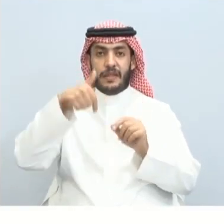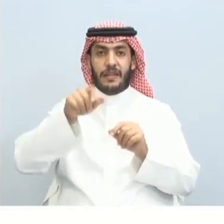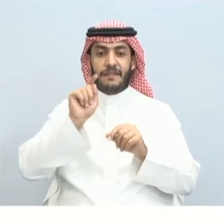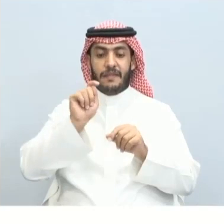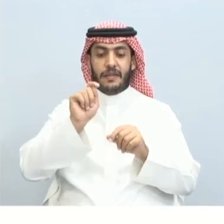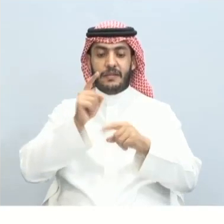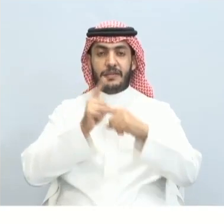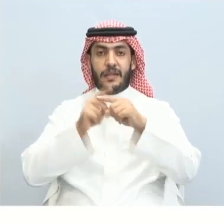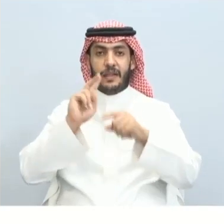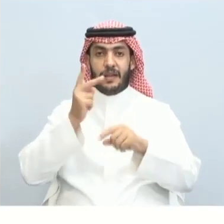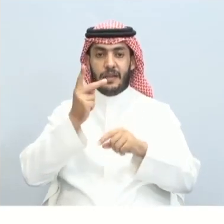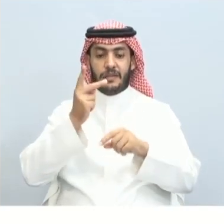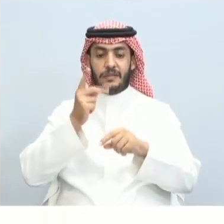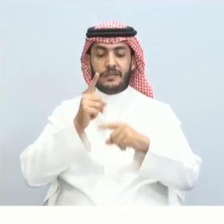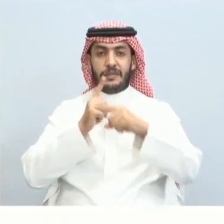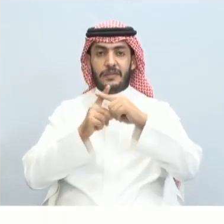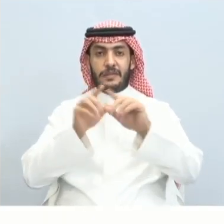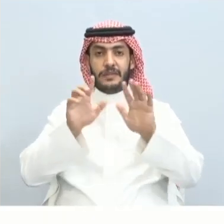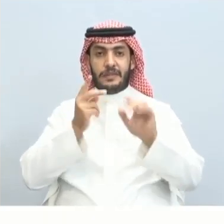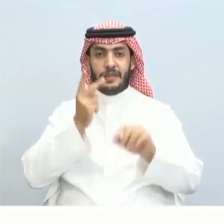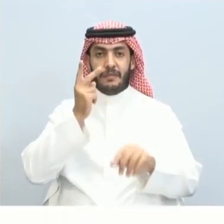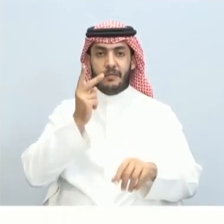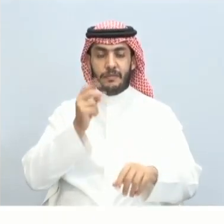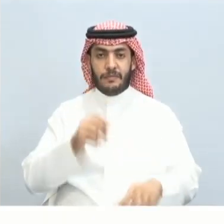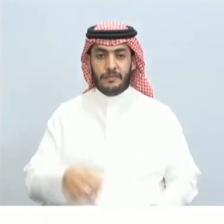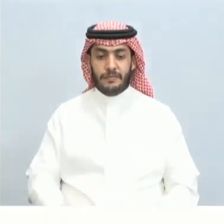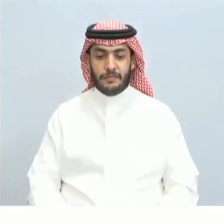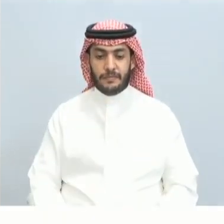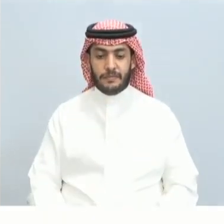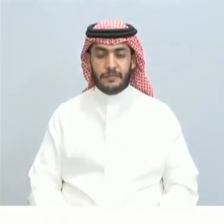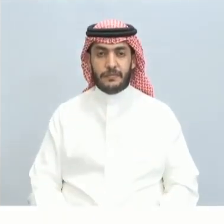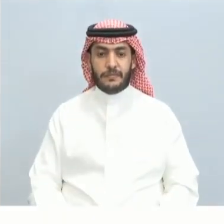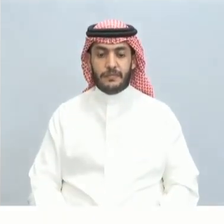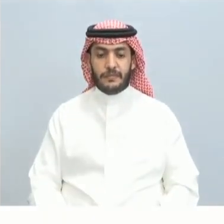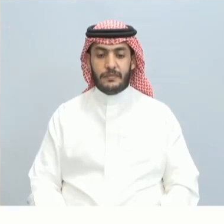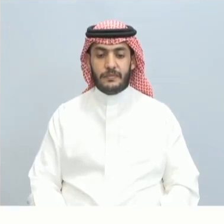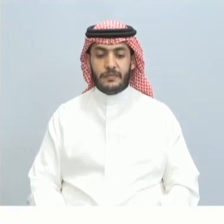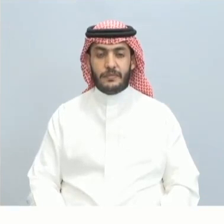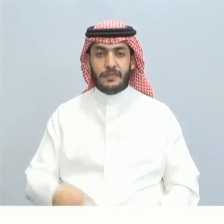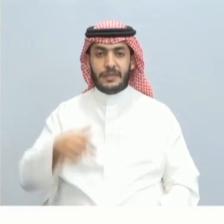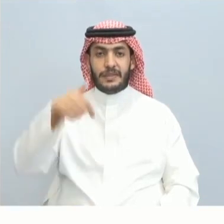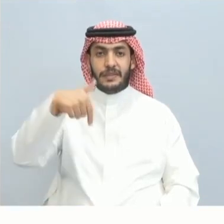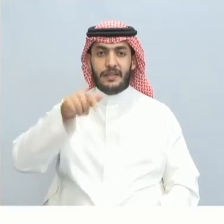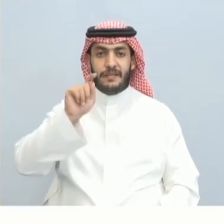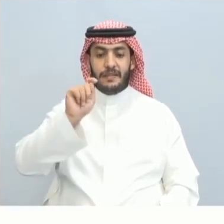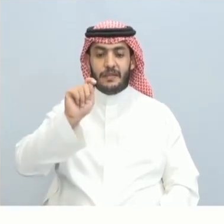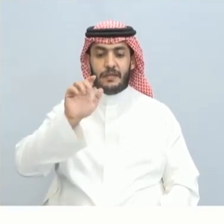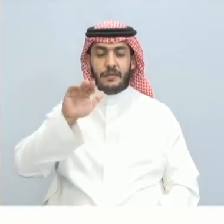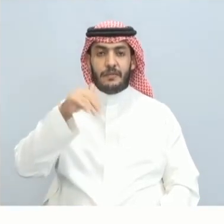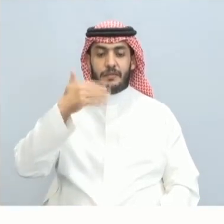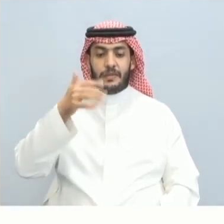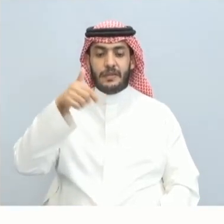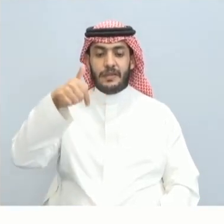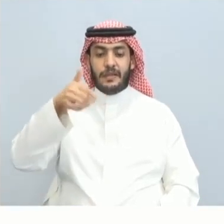زائد 12 زائد سبعه ضربنا سته في فاء اصبحت سته ومن ثم